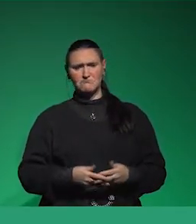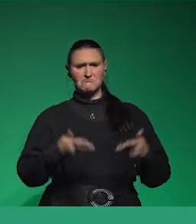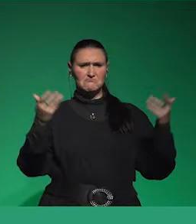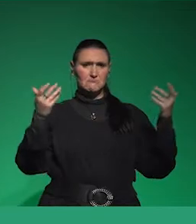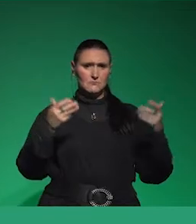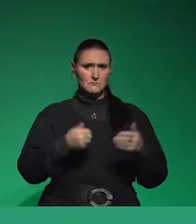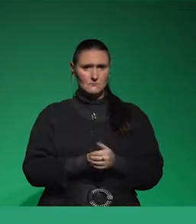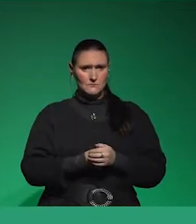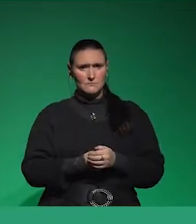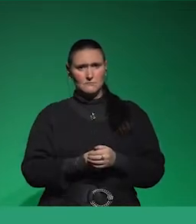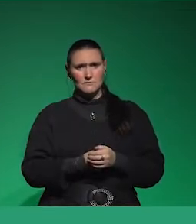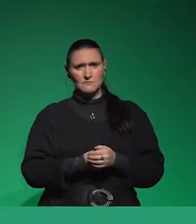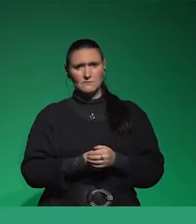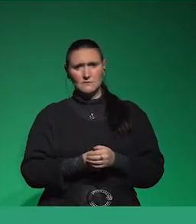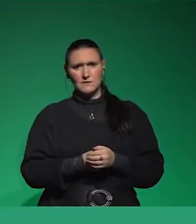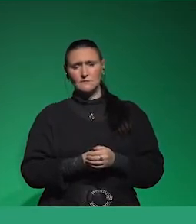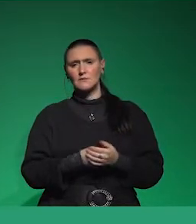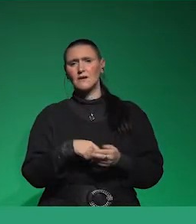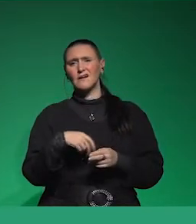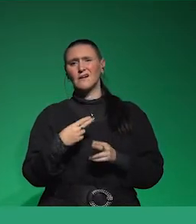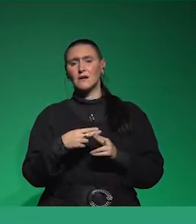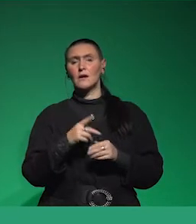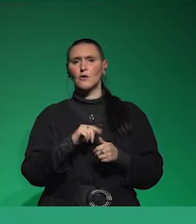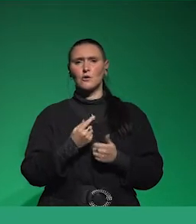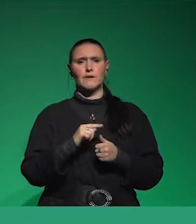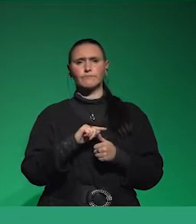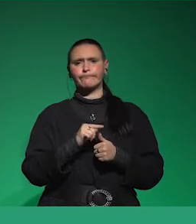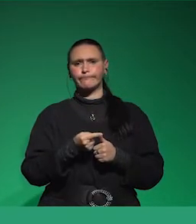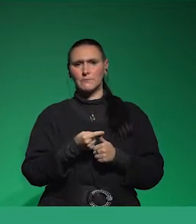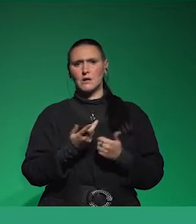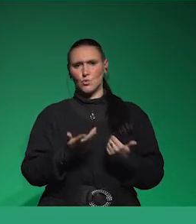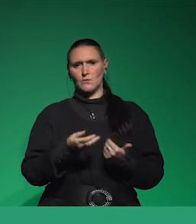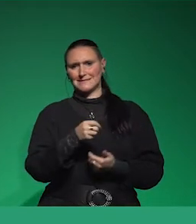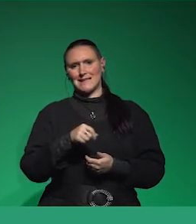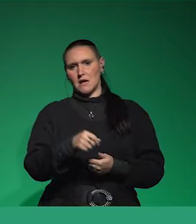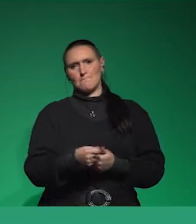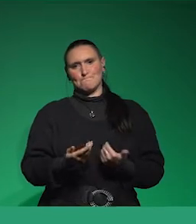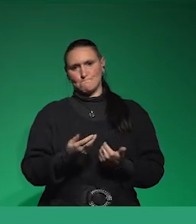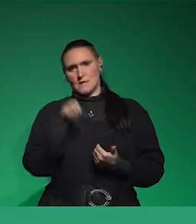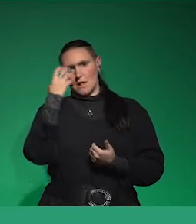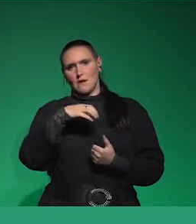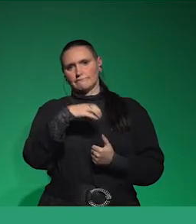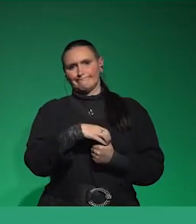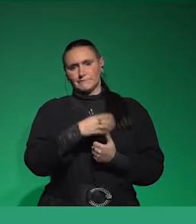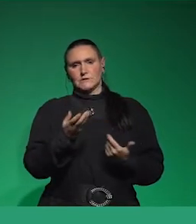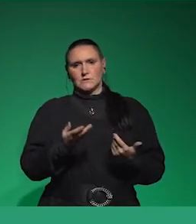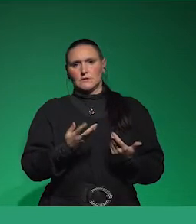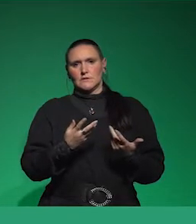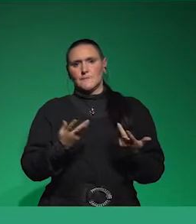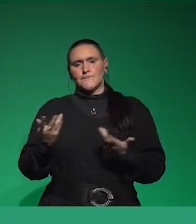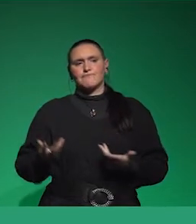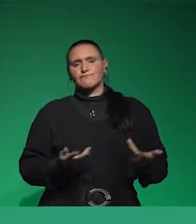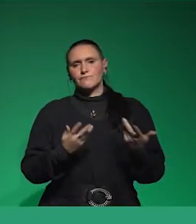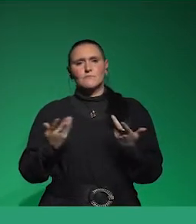zum Beispiel Eichen sind, da haben wir größere Samen als zum